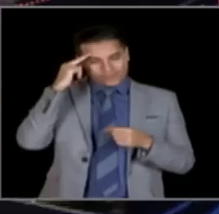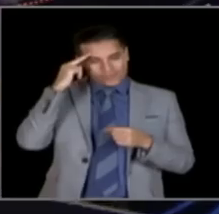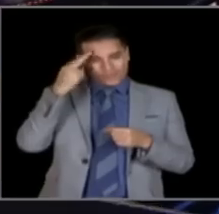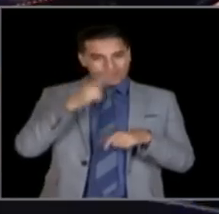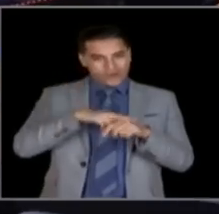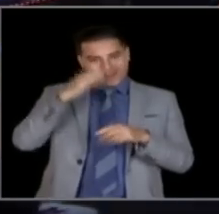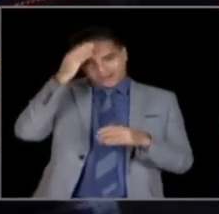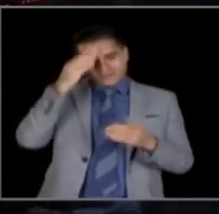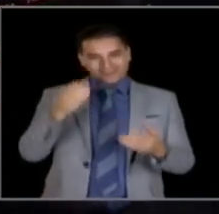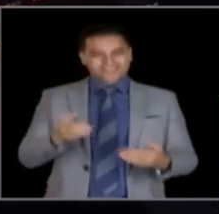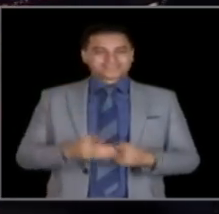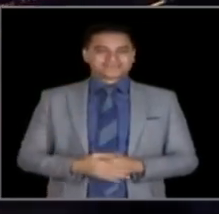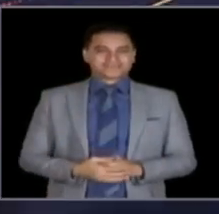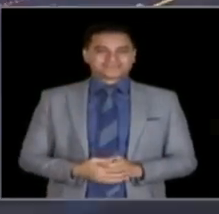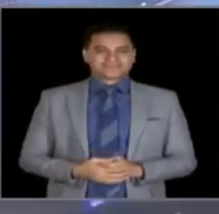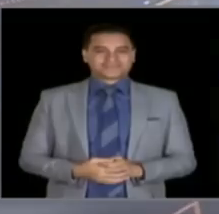والعباقرة.